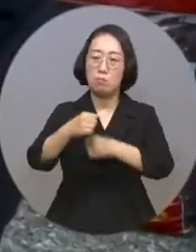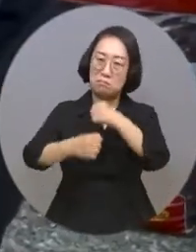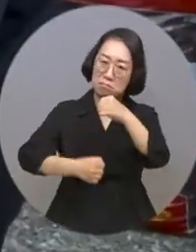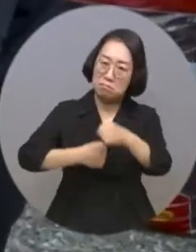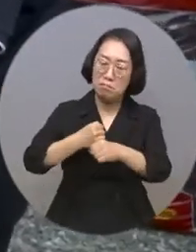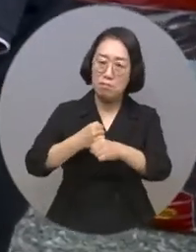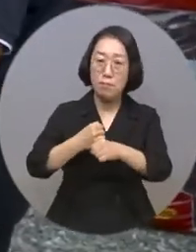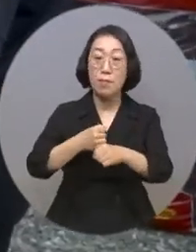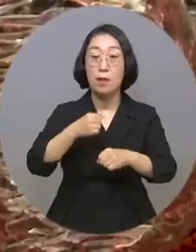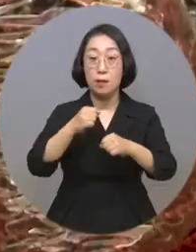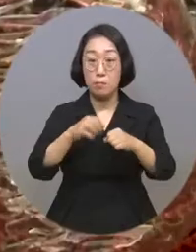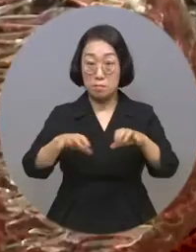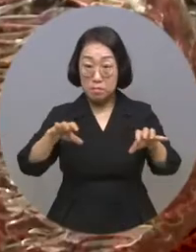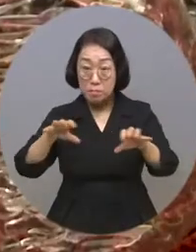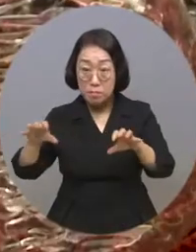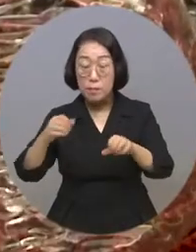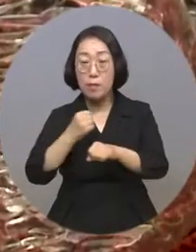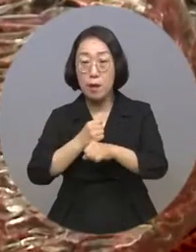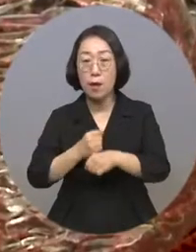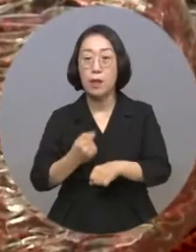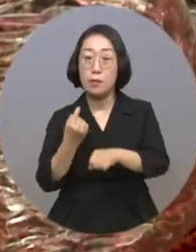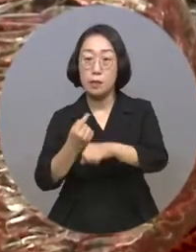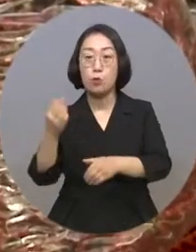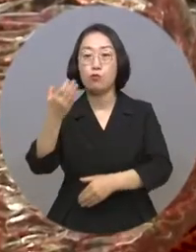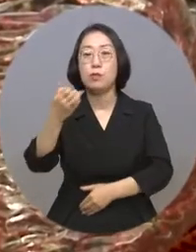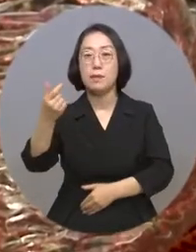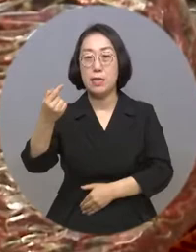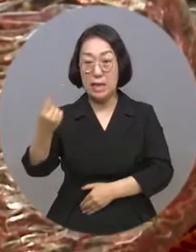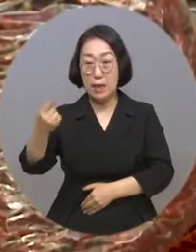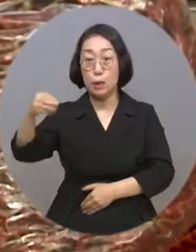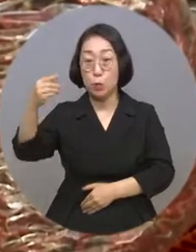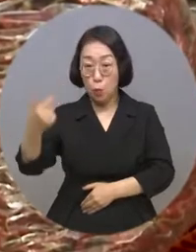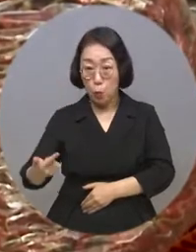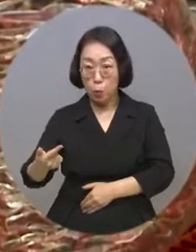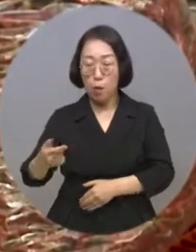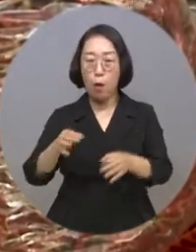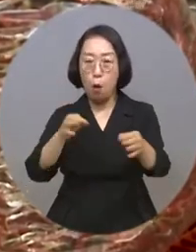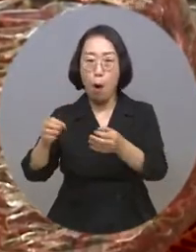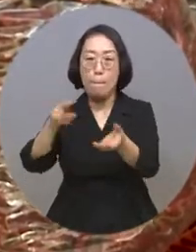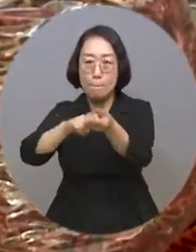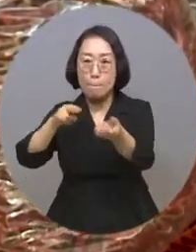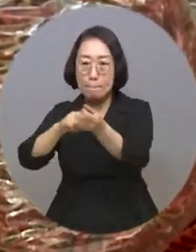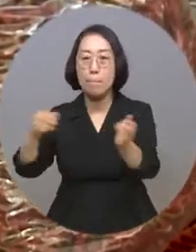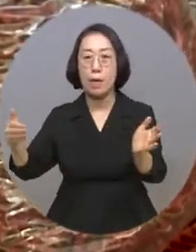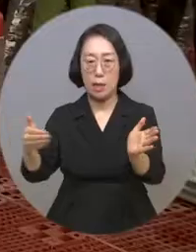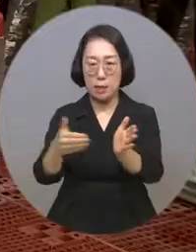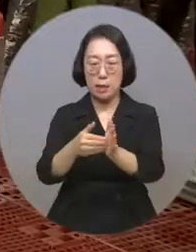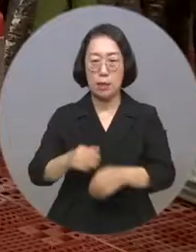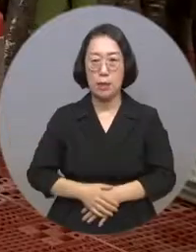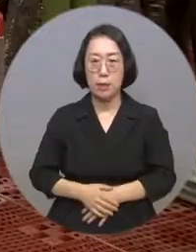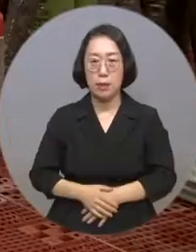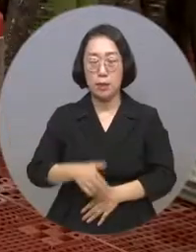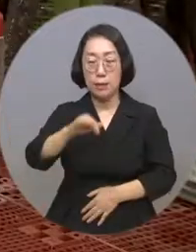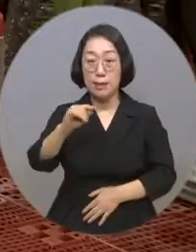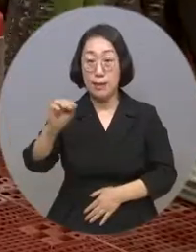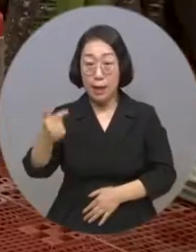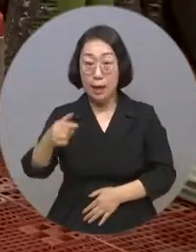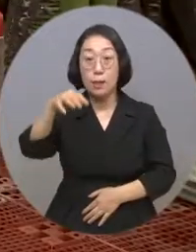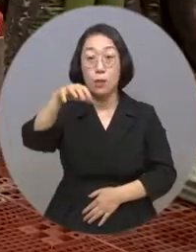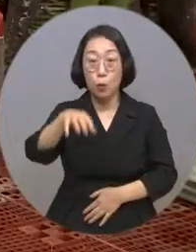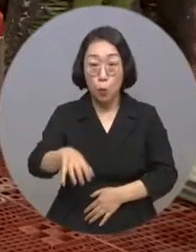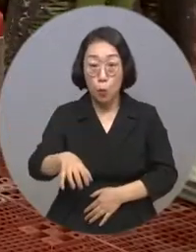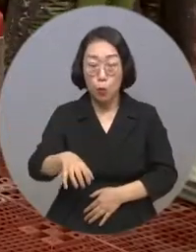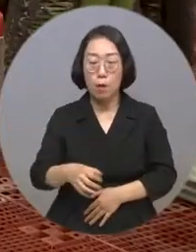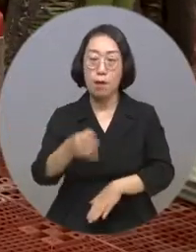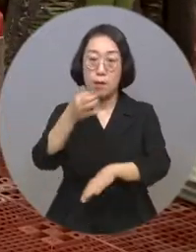열린 지난해에는 총 91톤의 고추가 고추시장을 통해 거래됐습니다. 진안군은 진안 고추를